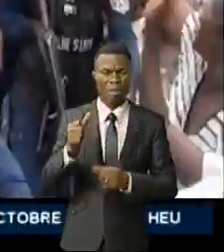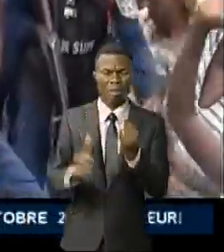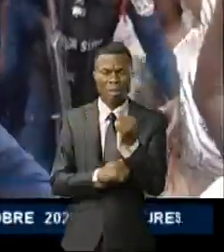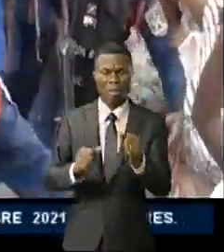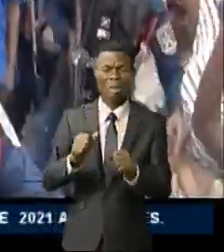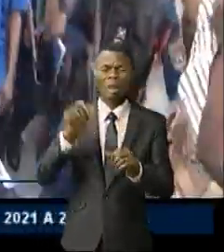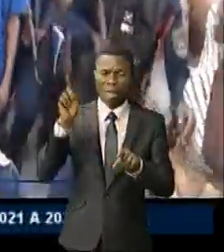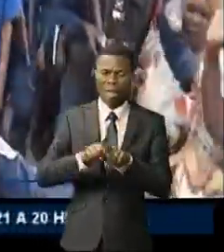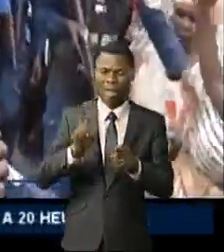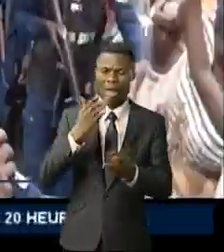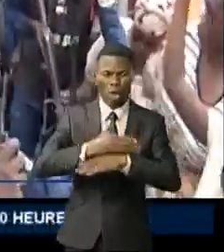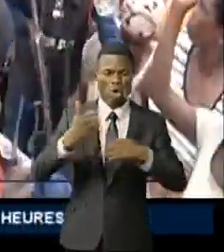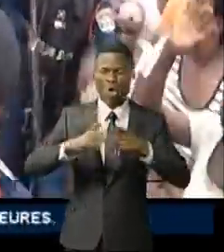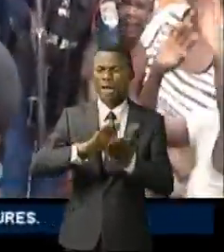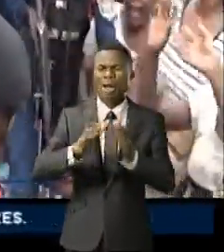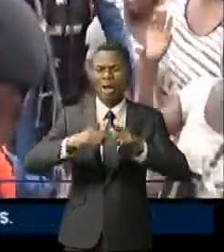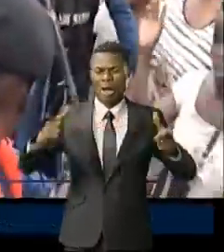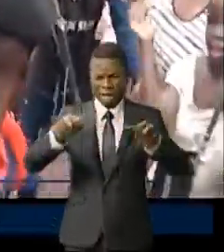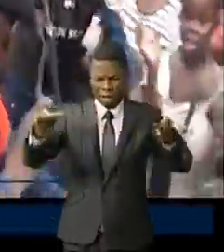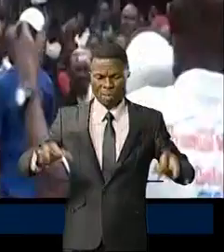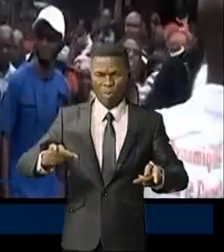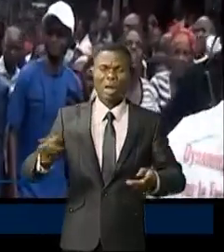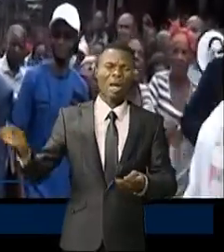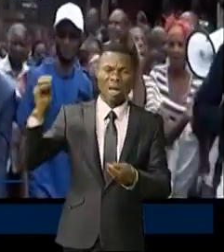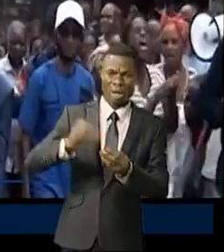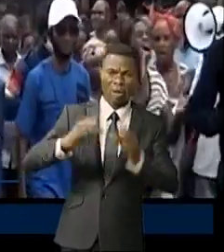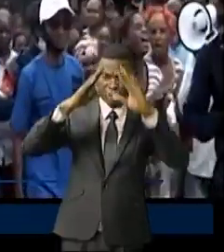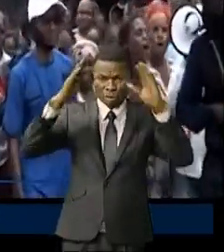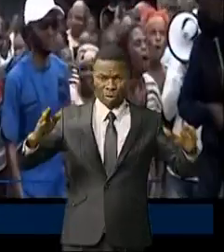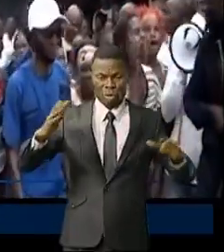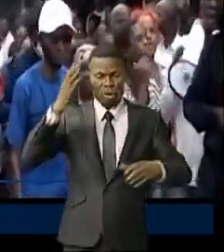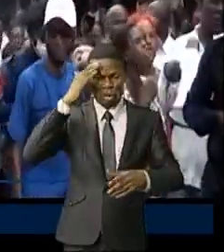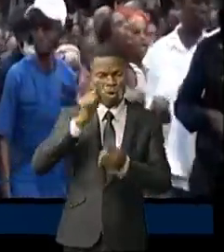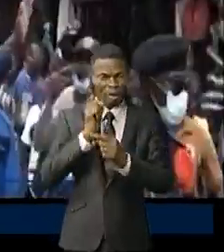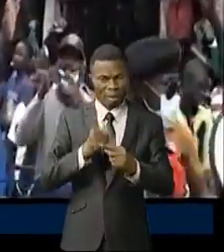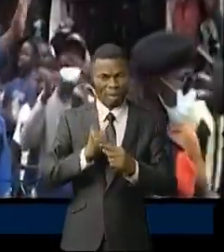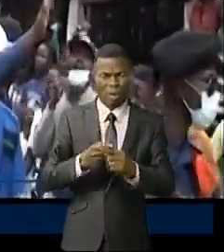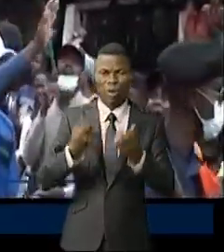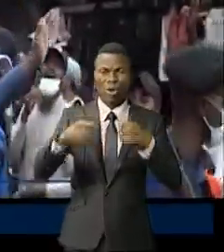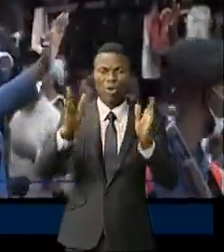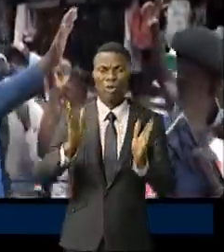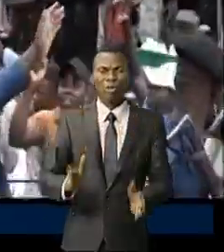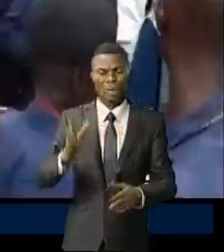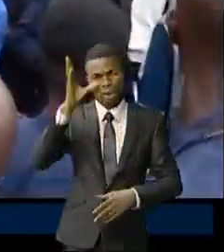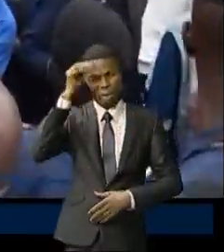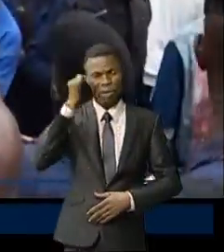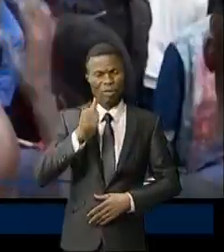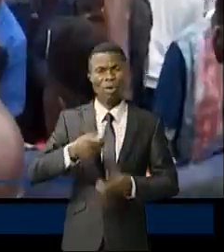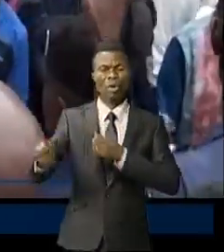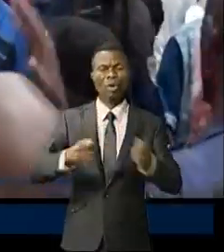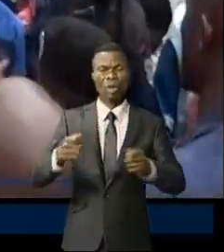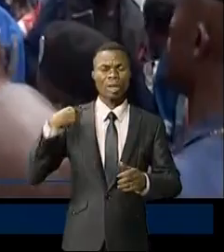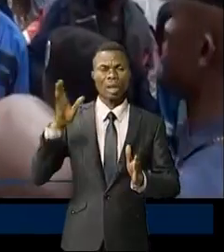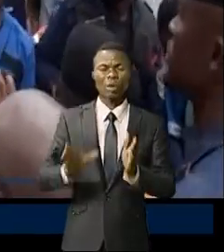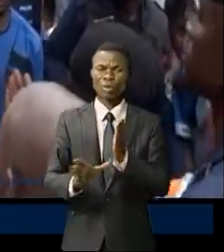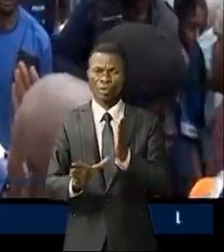donc l'élargir en ajoutant quelques stands et hangars. Conscient de cette difficulté des vendeurs et vendeurs de ce marché, le gouverneur